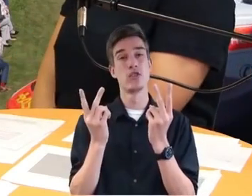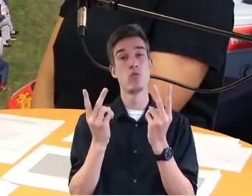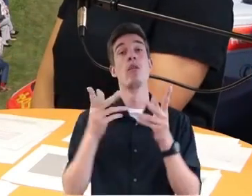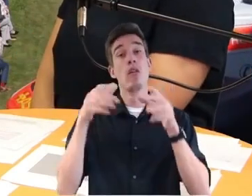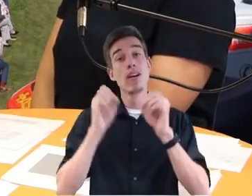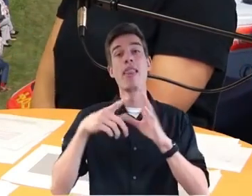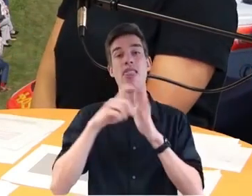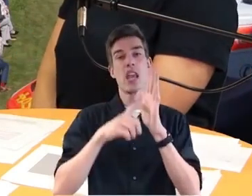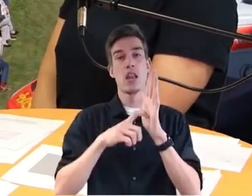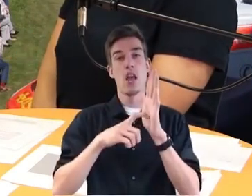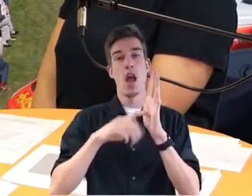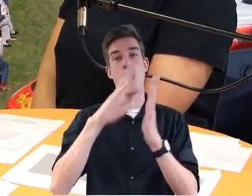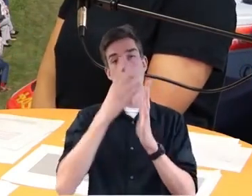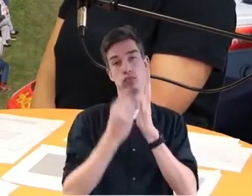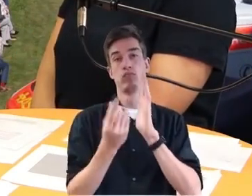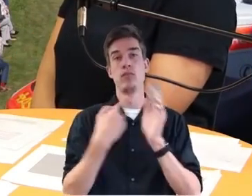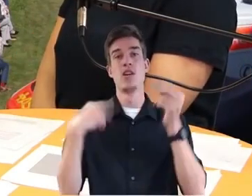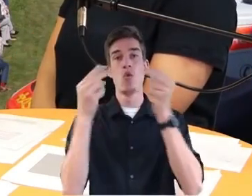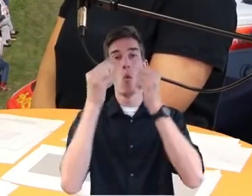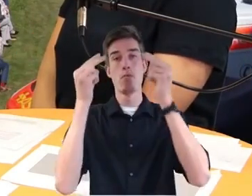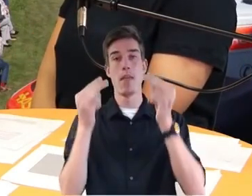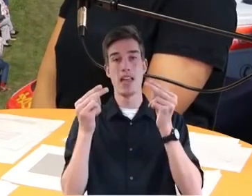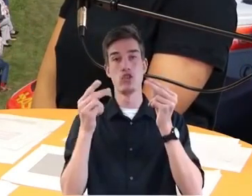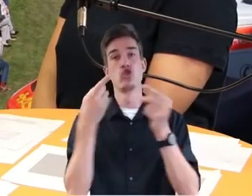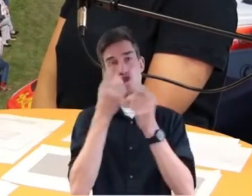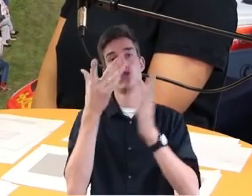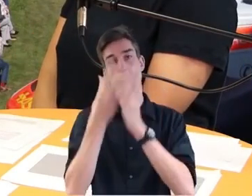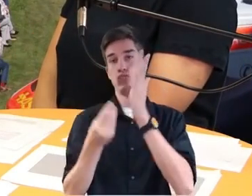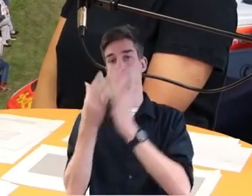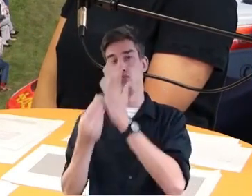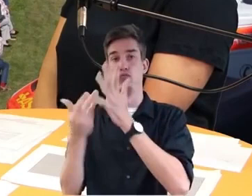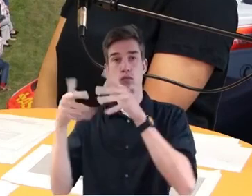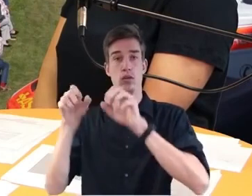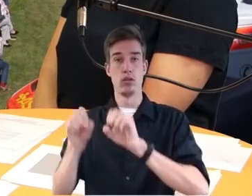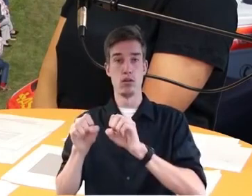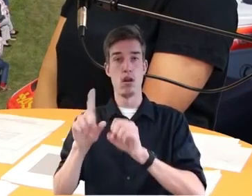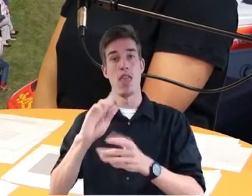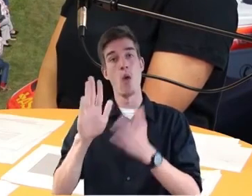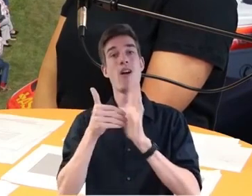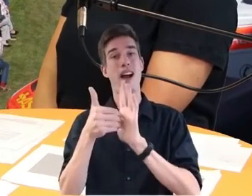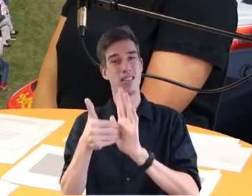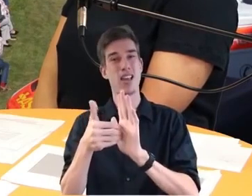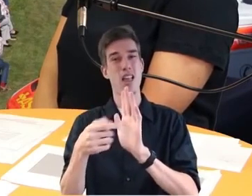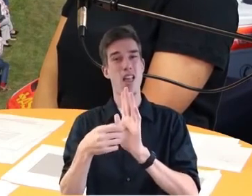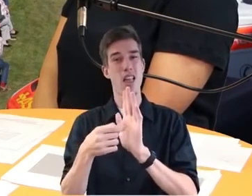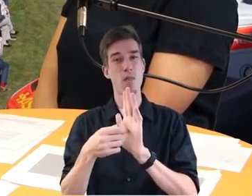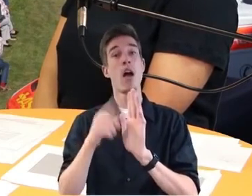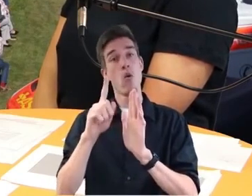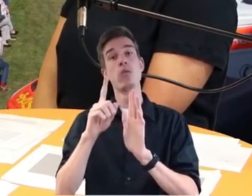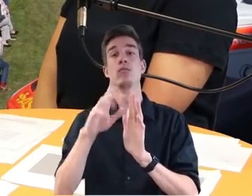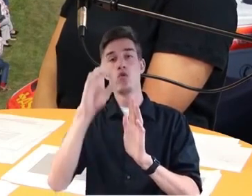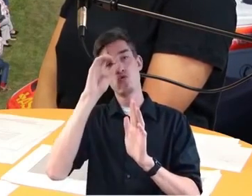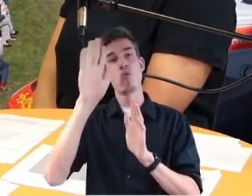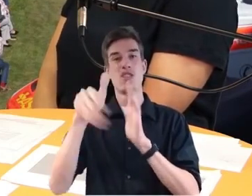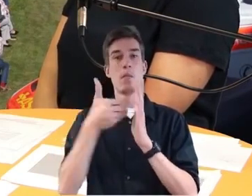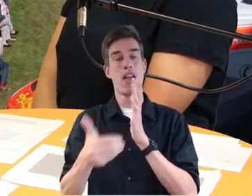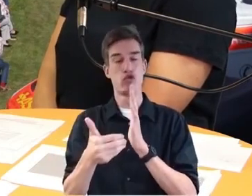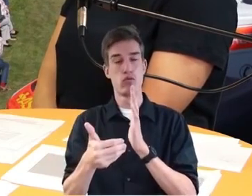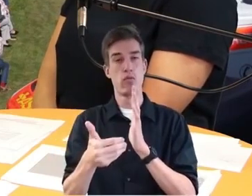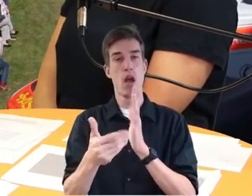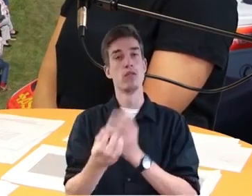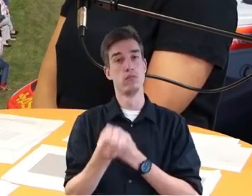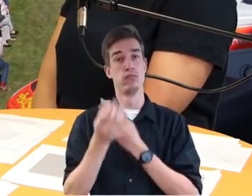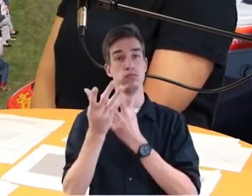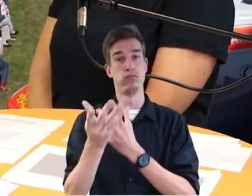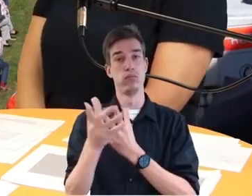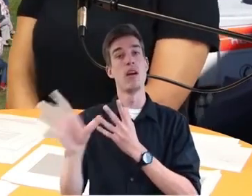digital verfügbar über unsere Homepage. Genauso haben wir den Ratgeber jetzt in deutsche Gebärdensprache umgesetzt. Die Videos dazu